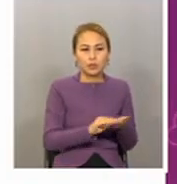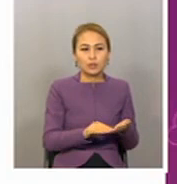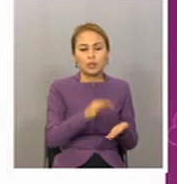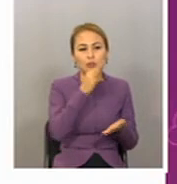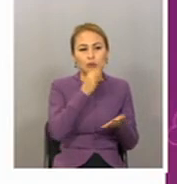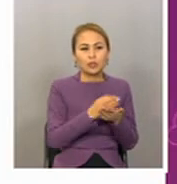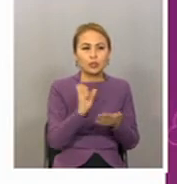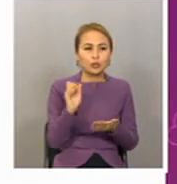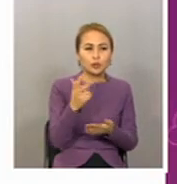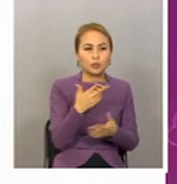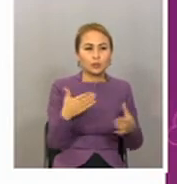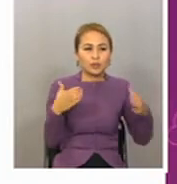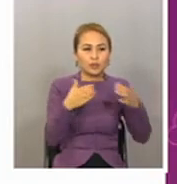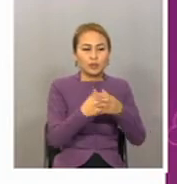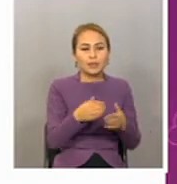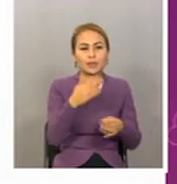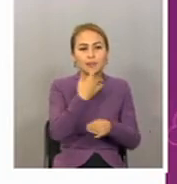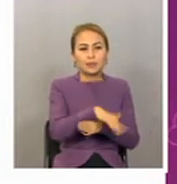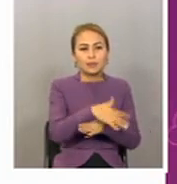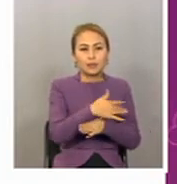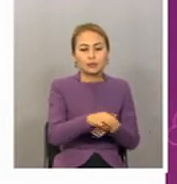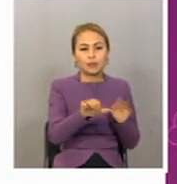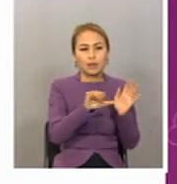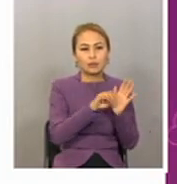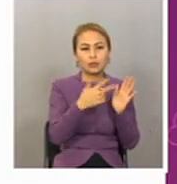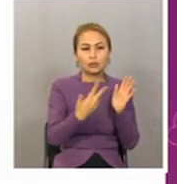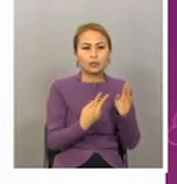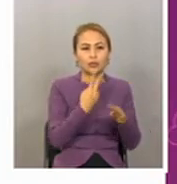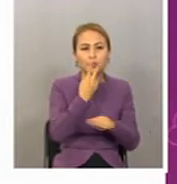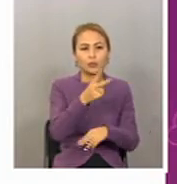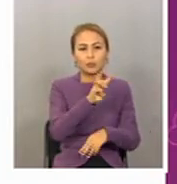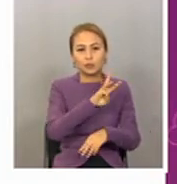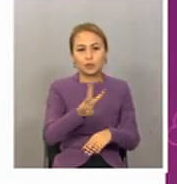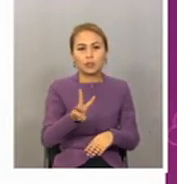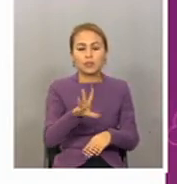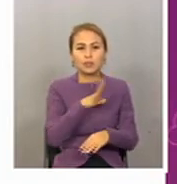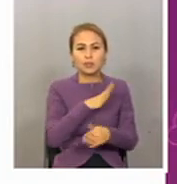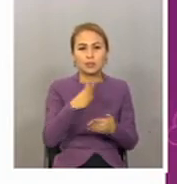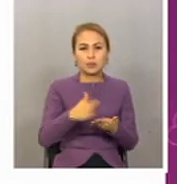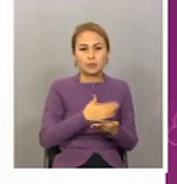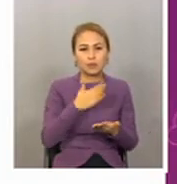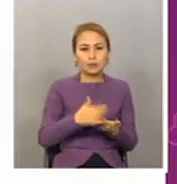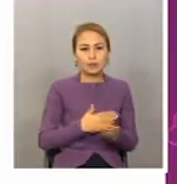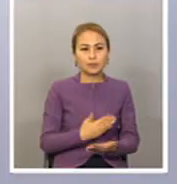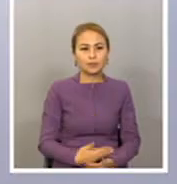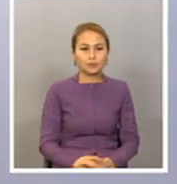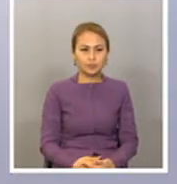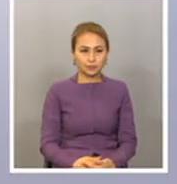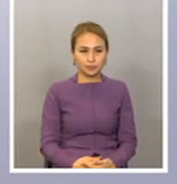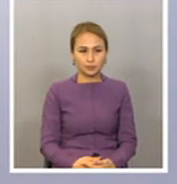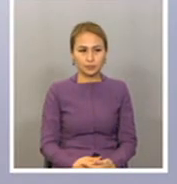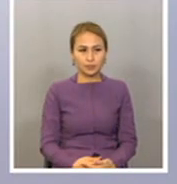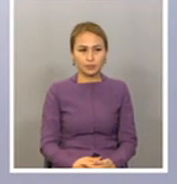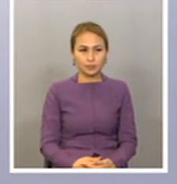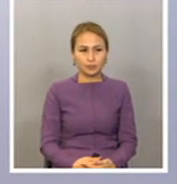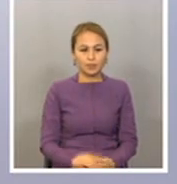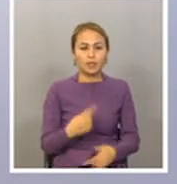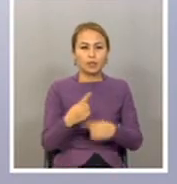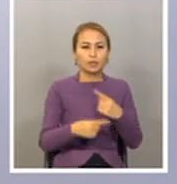Үшеуі бірігіп, есік алдын 6 бүтін 3-тен 2 минутта сыпырады екен. Келесі